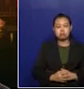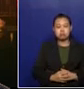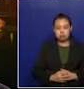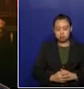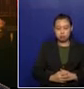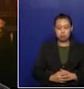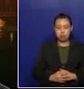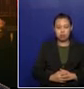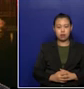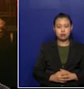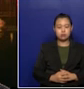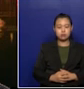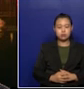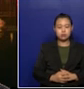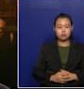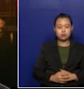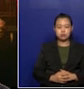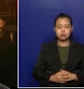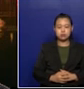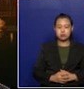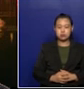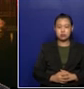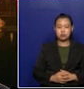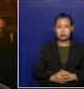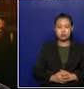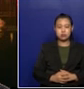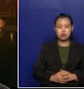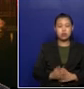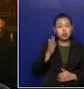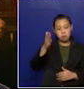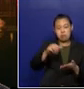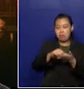แต่สิ่งที่มันจะตามมาคืออะไรฮะท่านแก้ไม่ได้ไงฮะเ